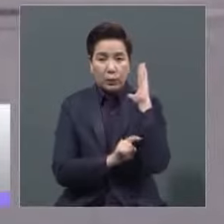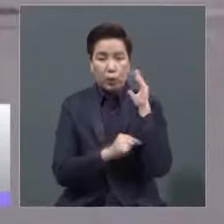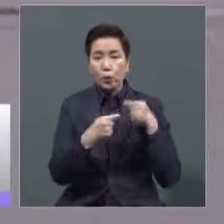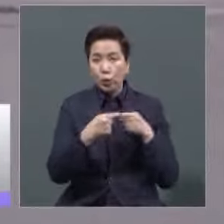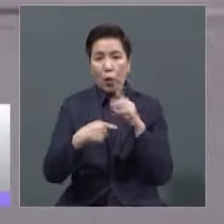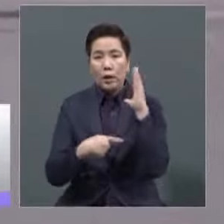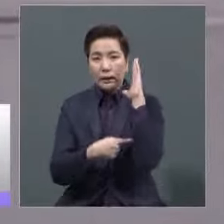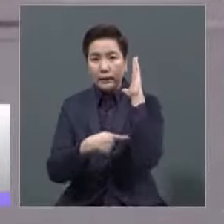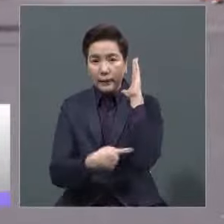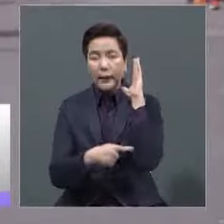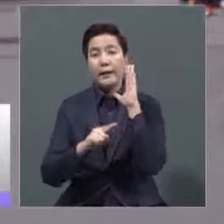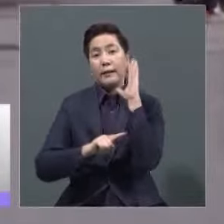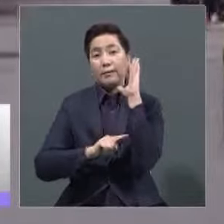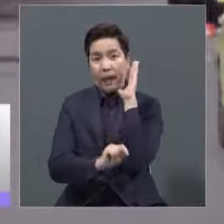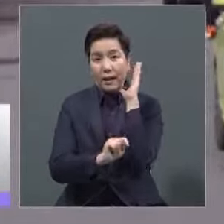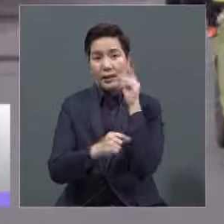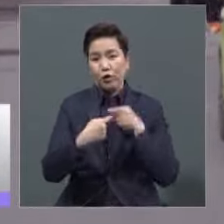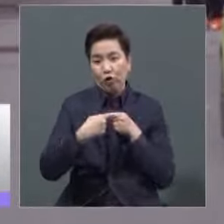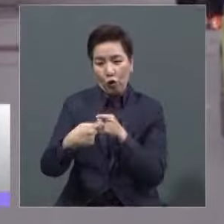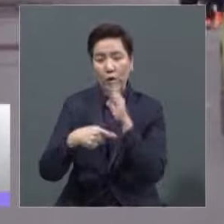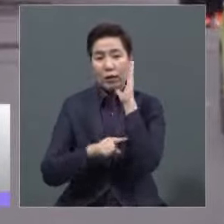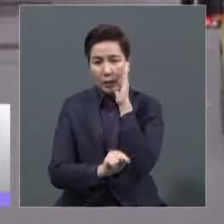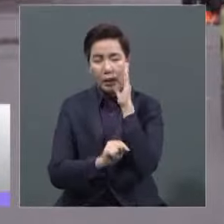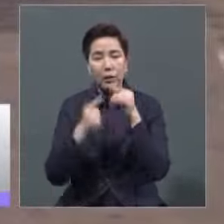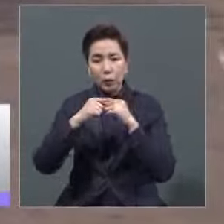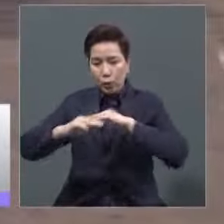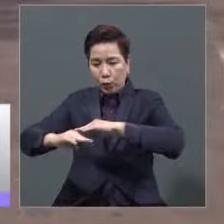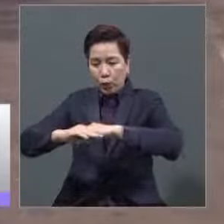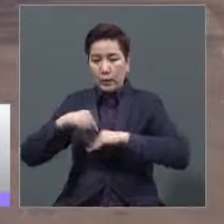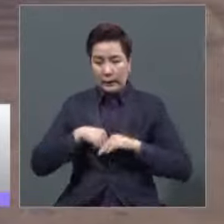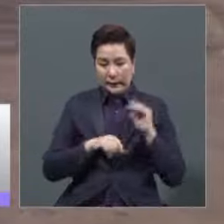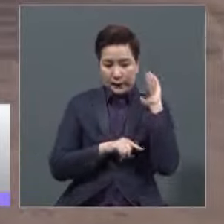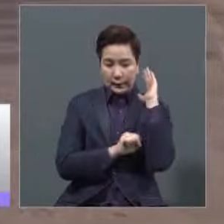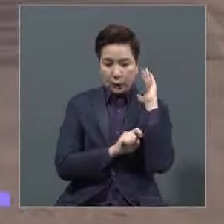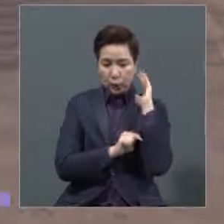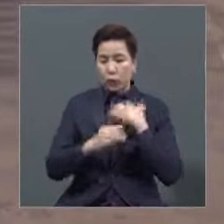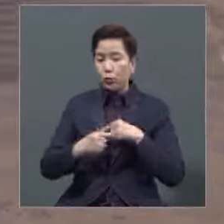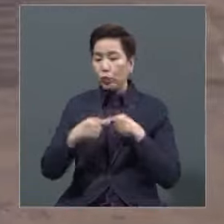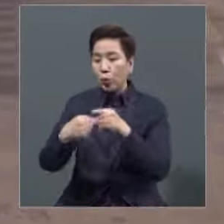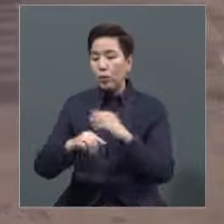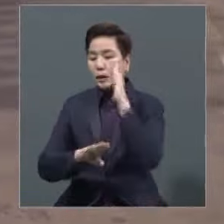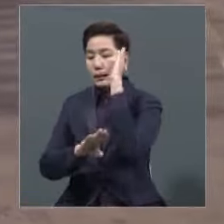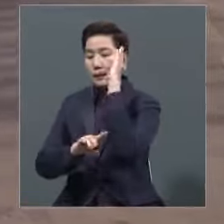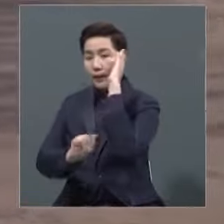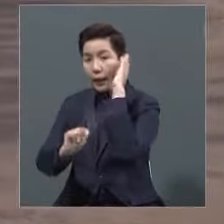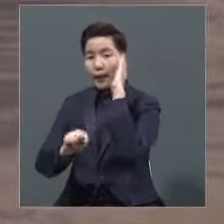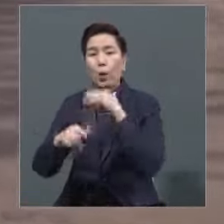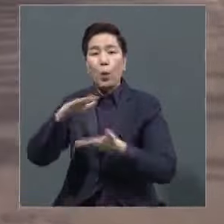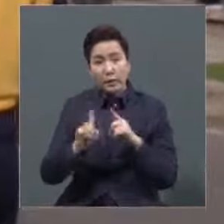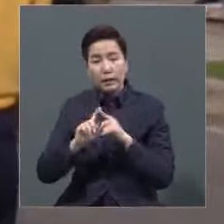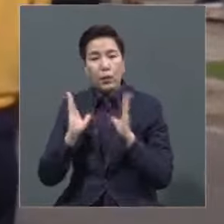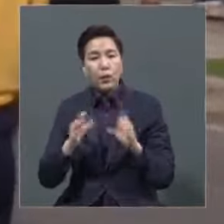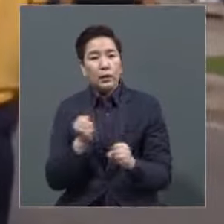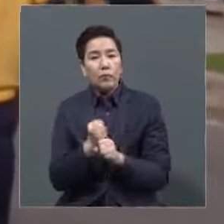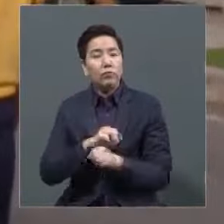รังเพื่อส่งมอบธงตราสัญลักษณ์ณจุดเขตแดนรอยต่อจังหวัดสตูลกับจังหวัดตรังที่บริเวณโรงเรียนบ้านเขาติ่งตำบ